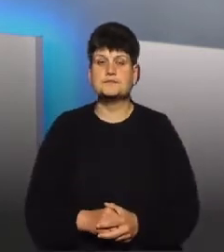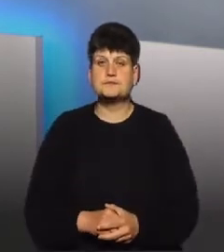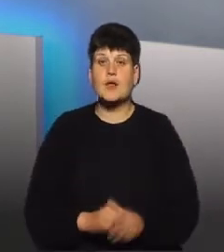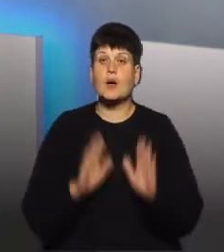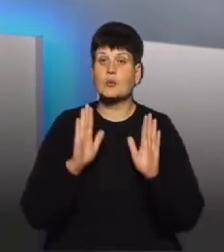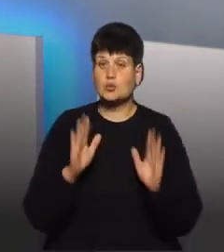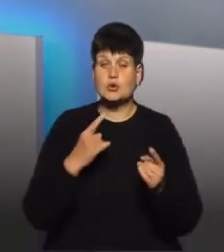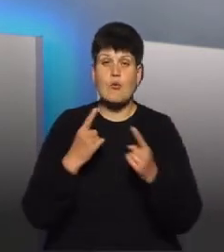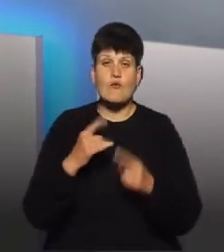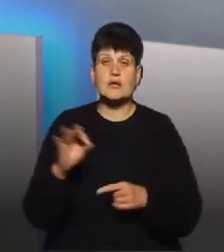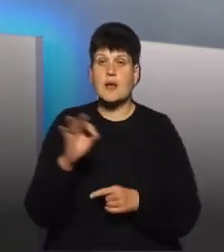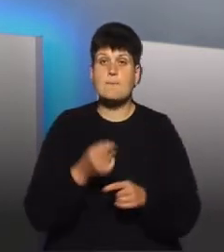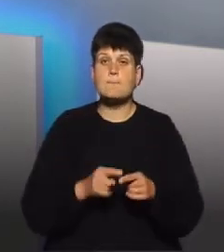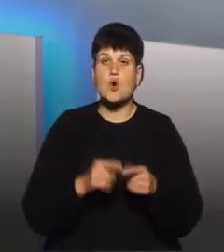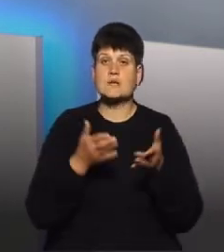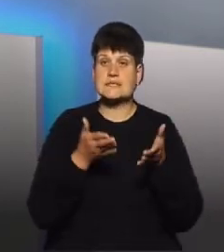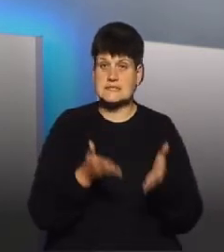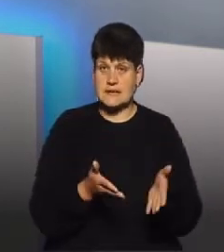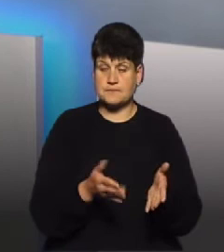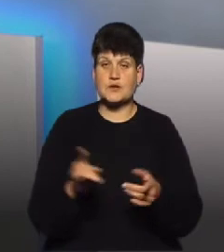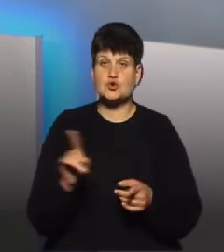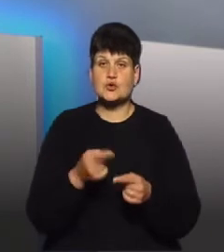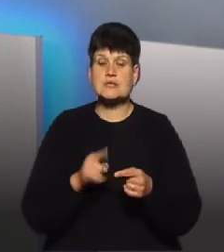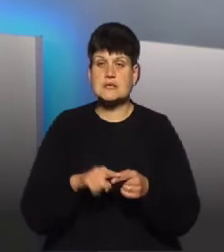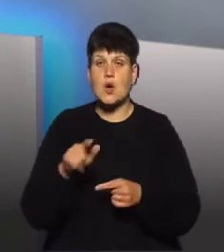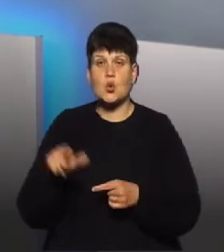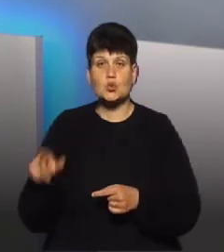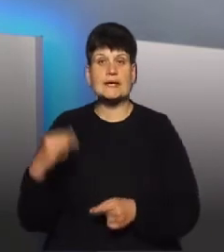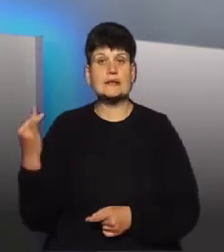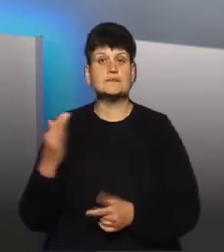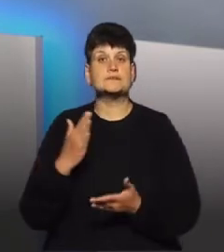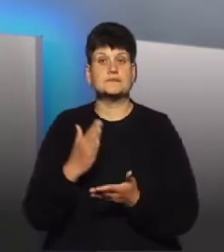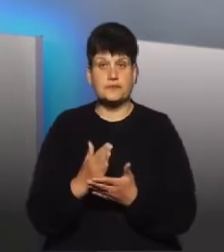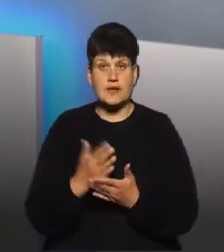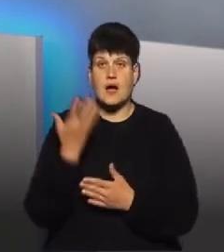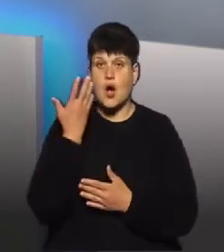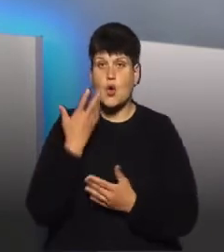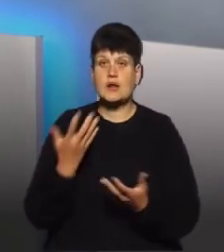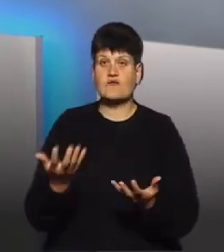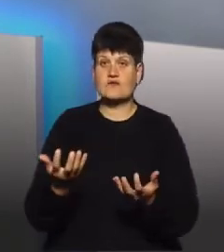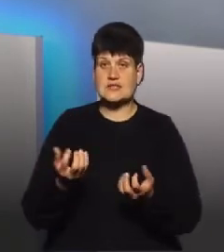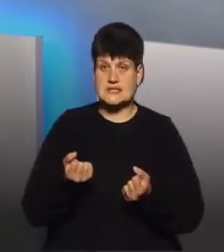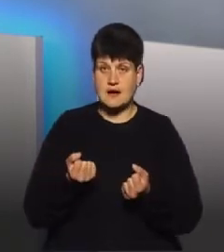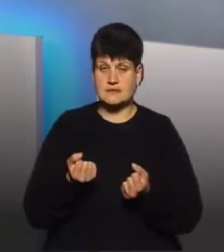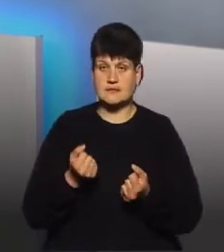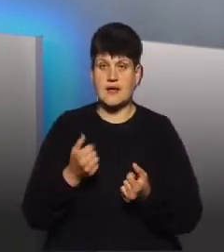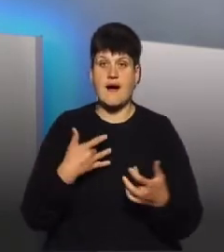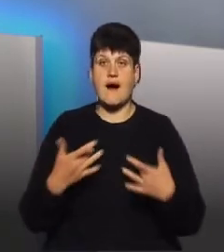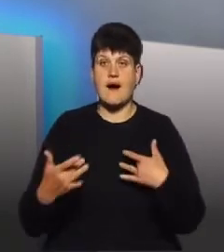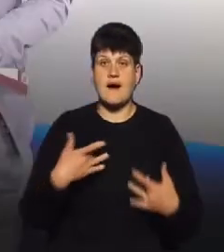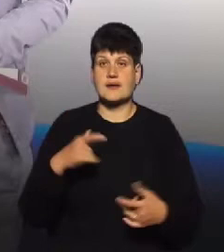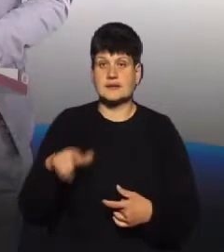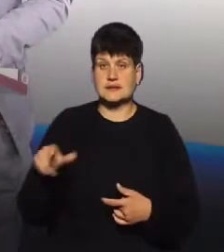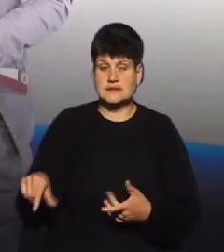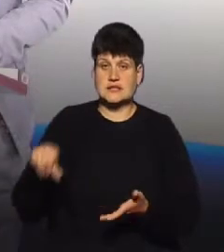це, що все-таки люди інтересуються. А коли взяти серед артистів, які виступають в Монастирських